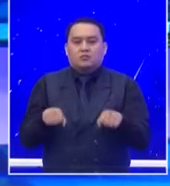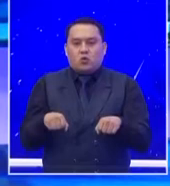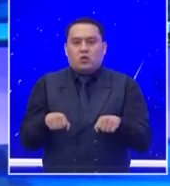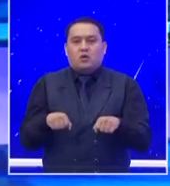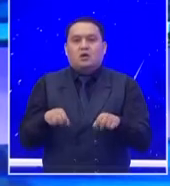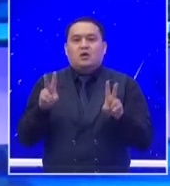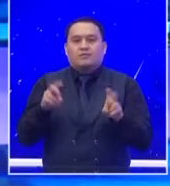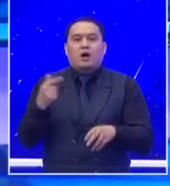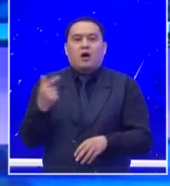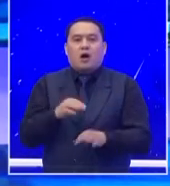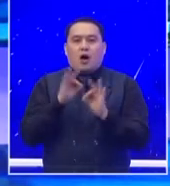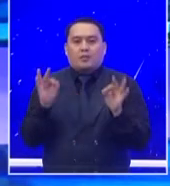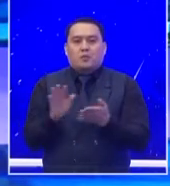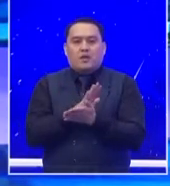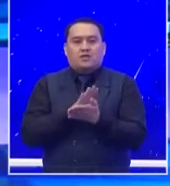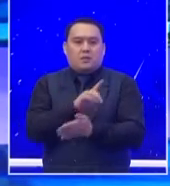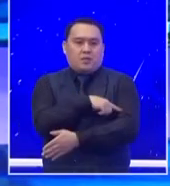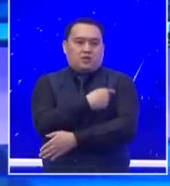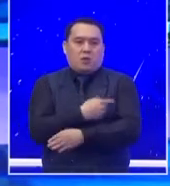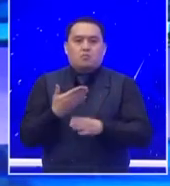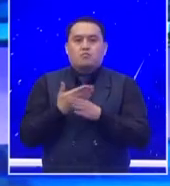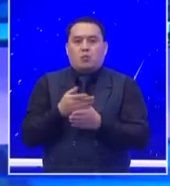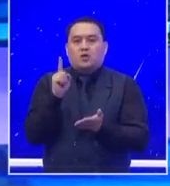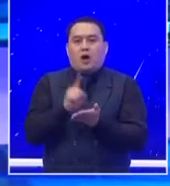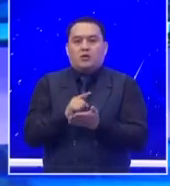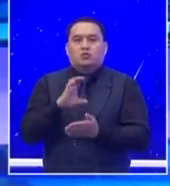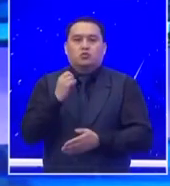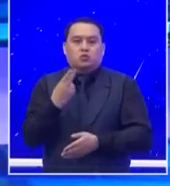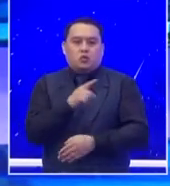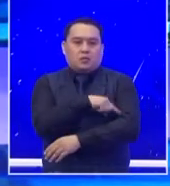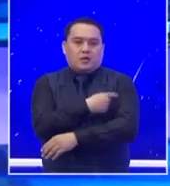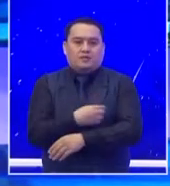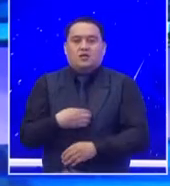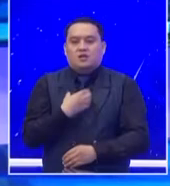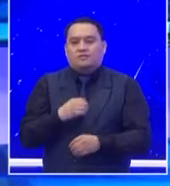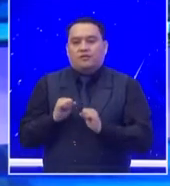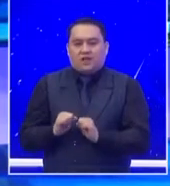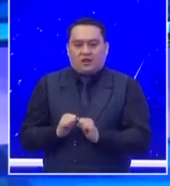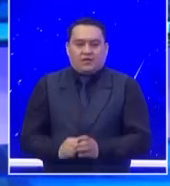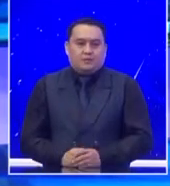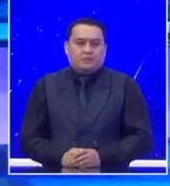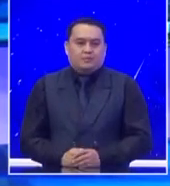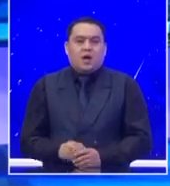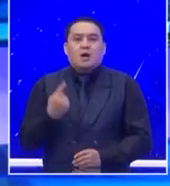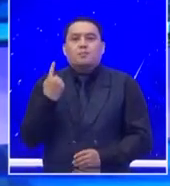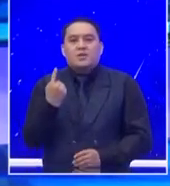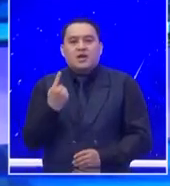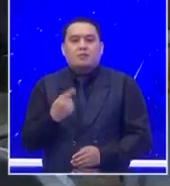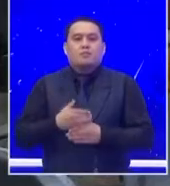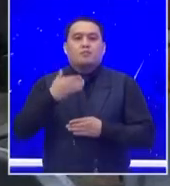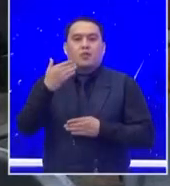в рамках гарантированного объема бесплатной медицинской помощи и обязательного социального медицинского страхования. Но